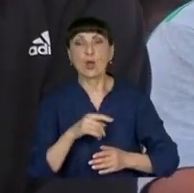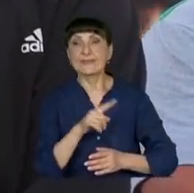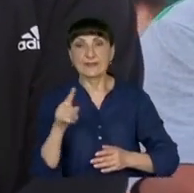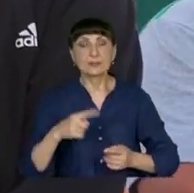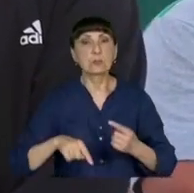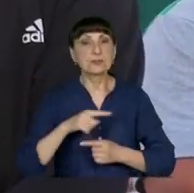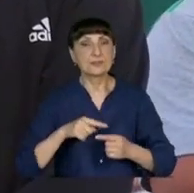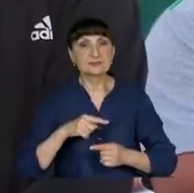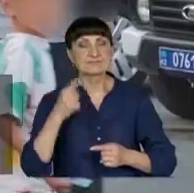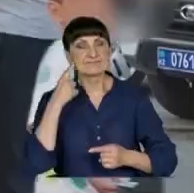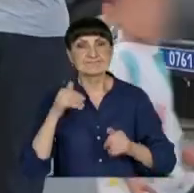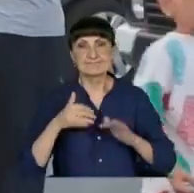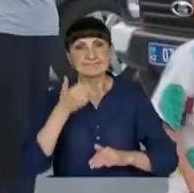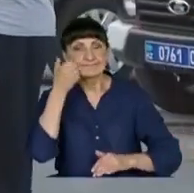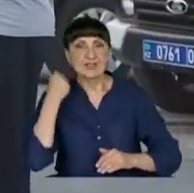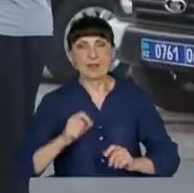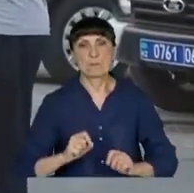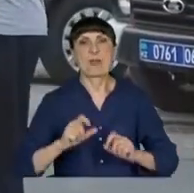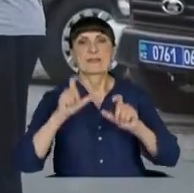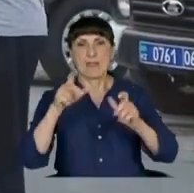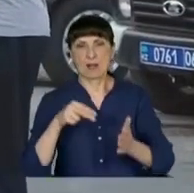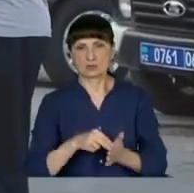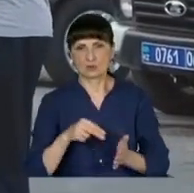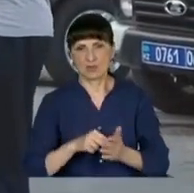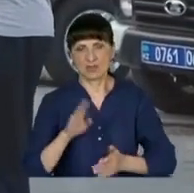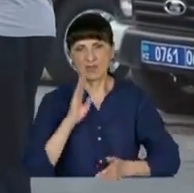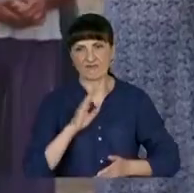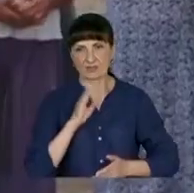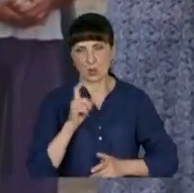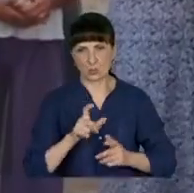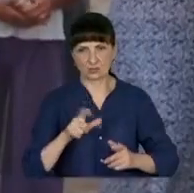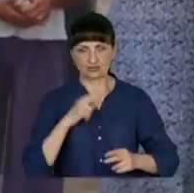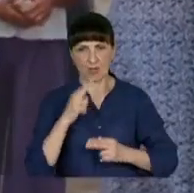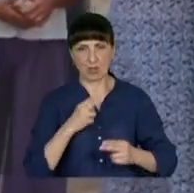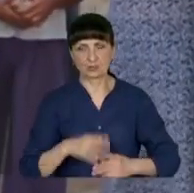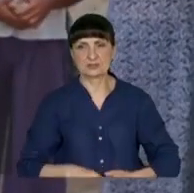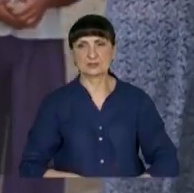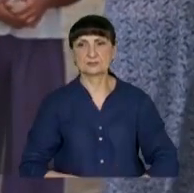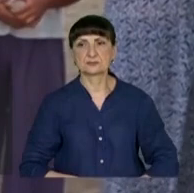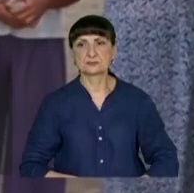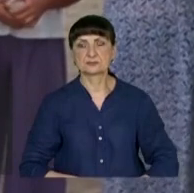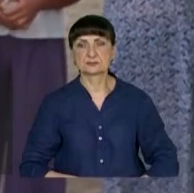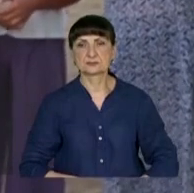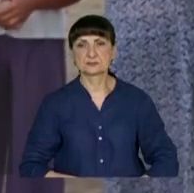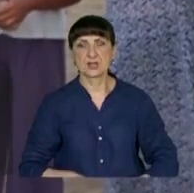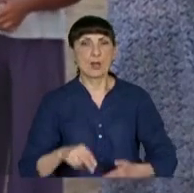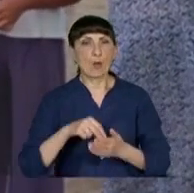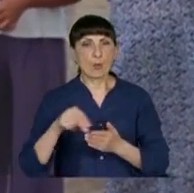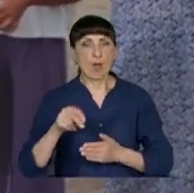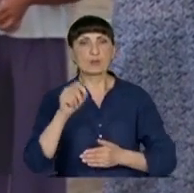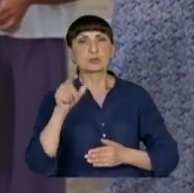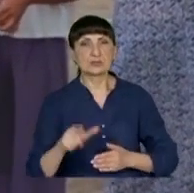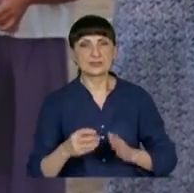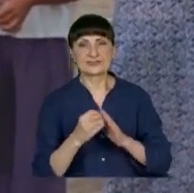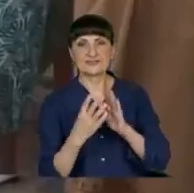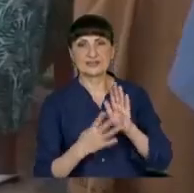предприниматели решили воспользоваться ситуацией и поднять цену сетуют жители покупаем в бутылках по